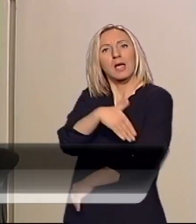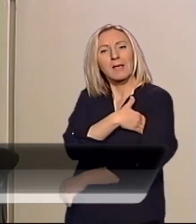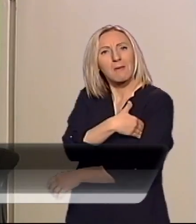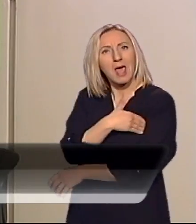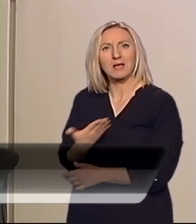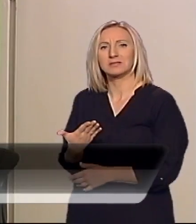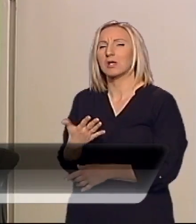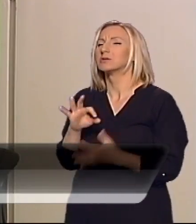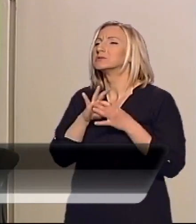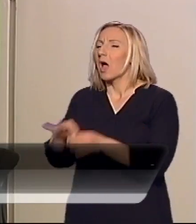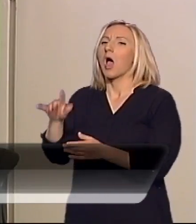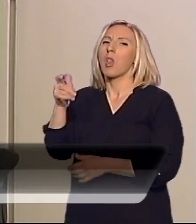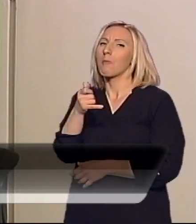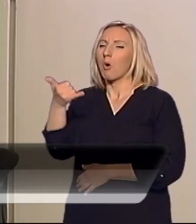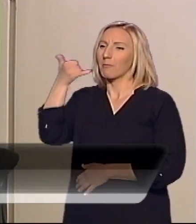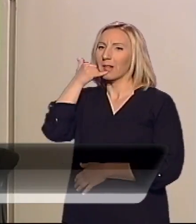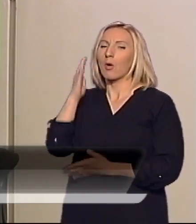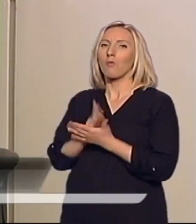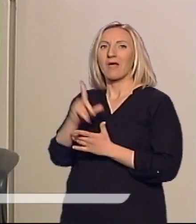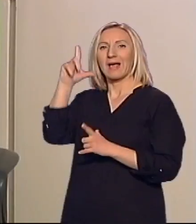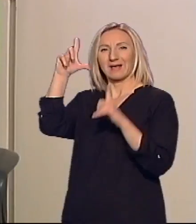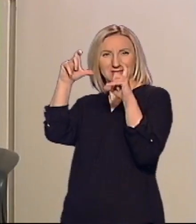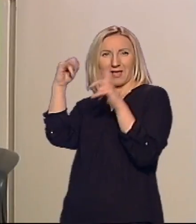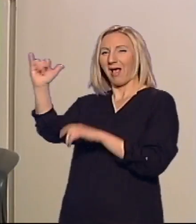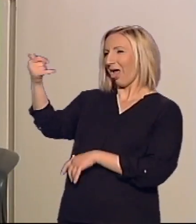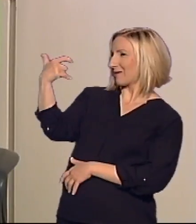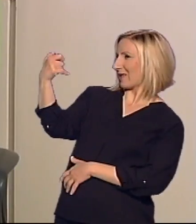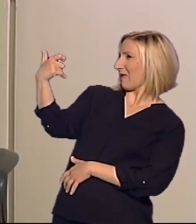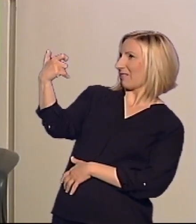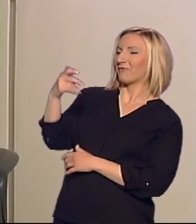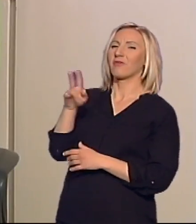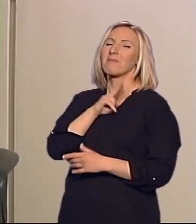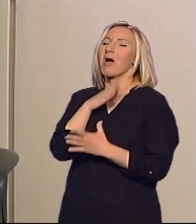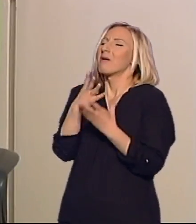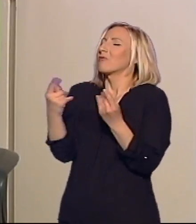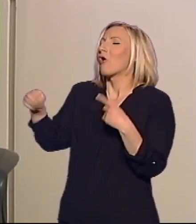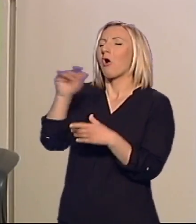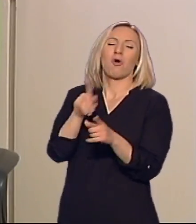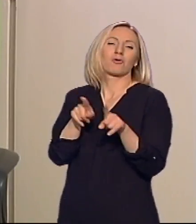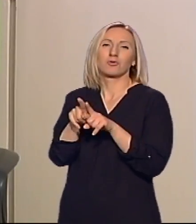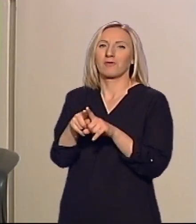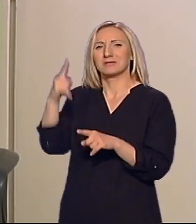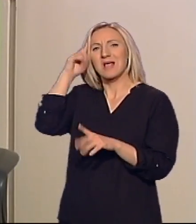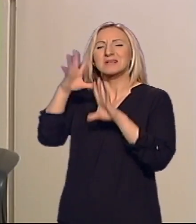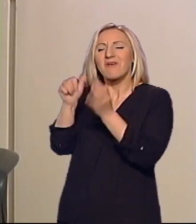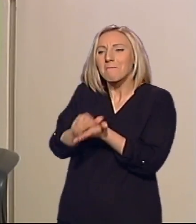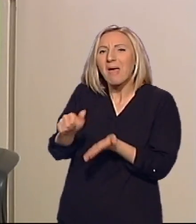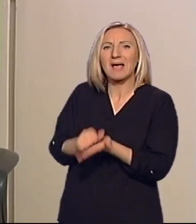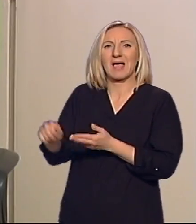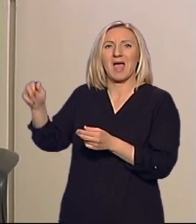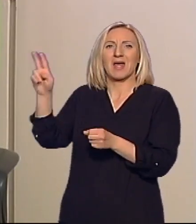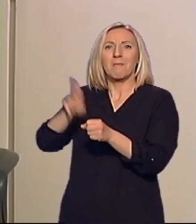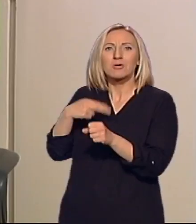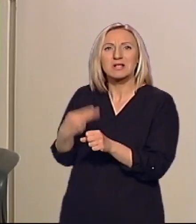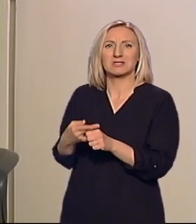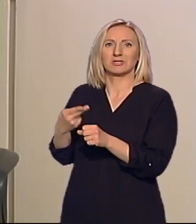beskonočno pričala mobilnimi, slikala selfije, imala dosta drugova, znala sve pekare, pod leđenice, posutičarnice i